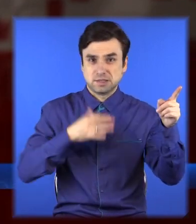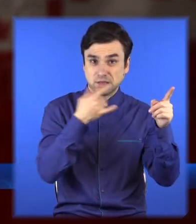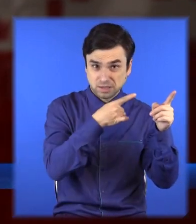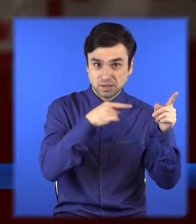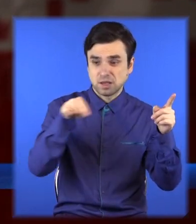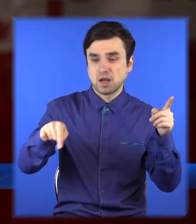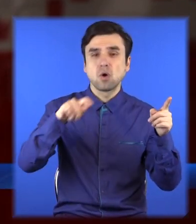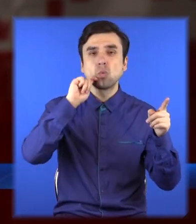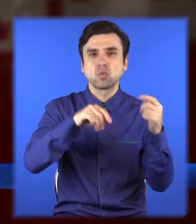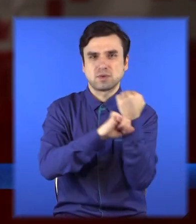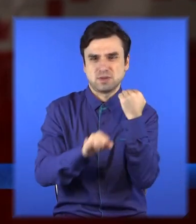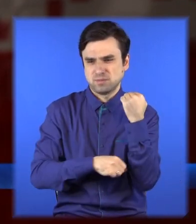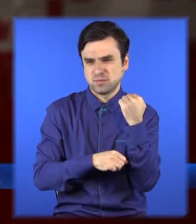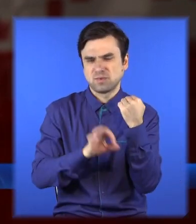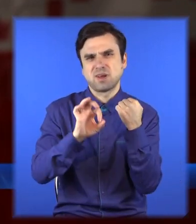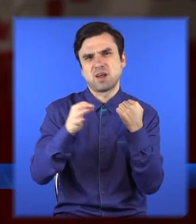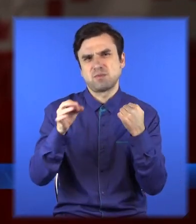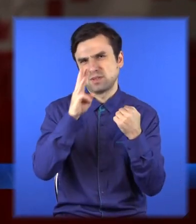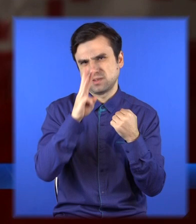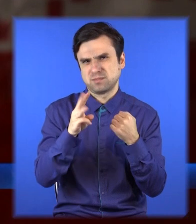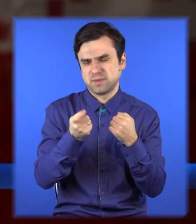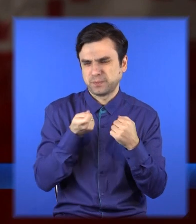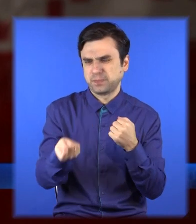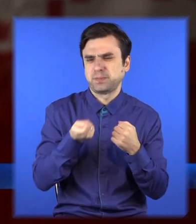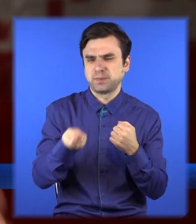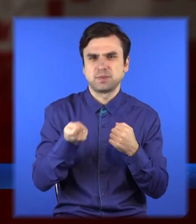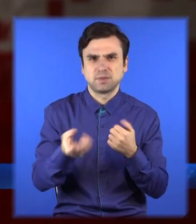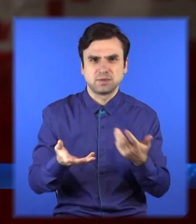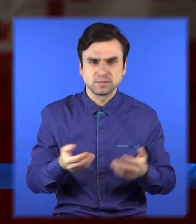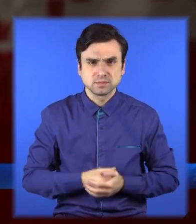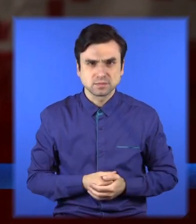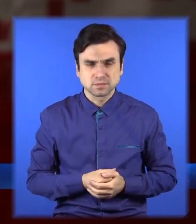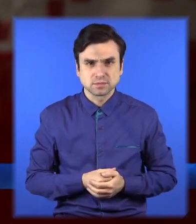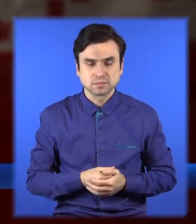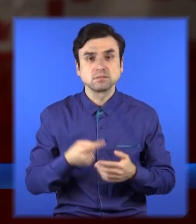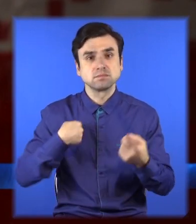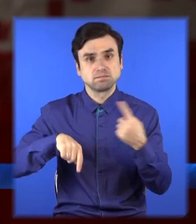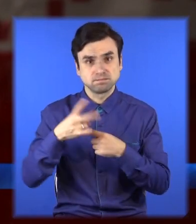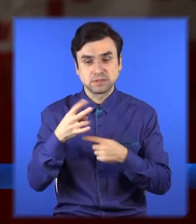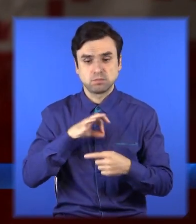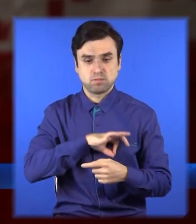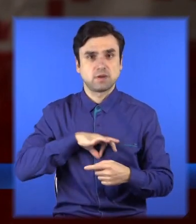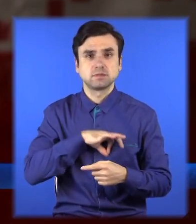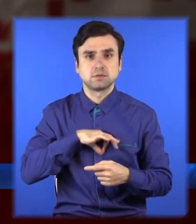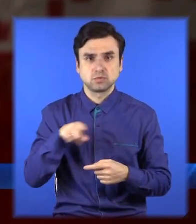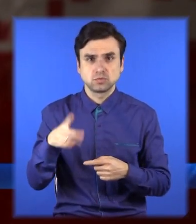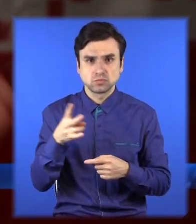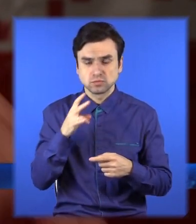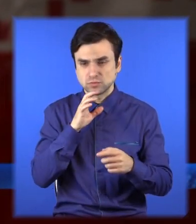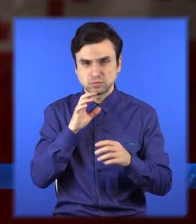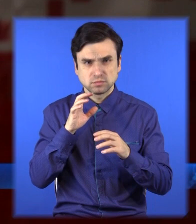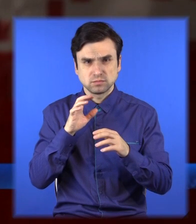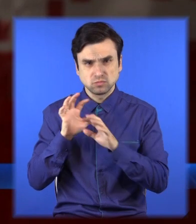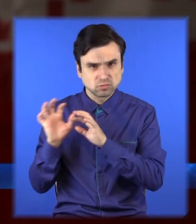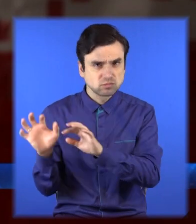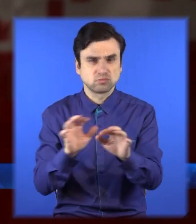работяги, а американские профсоюзы не позволяют этого делать. Поэтому я считаю, что наши профсоюзы должны подобным инвесторам засадить по